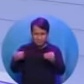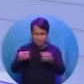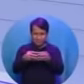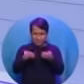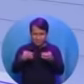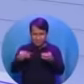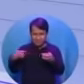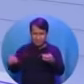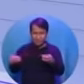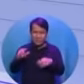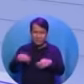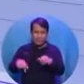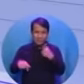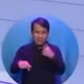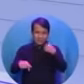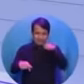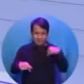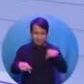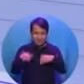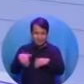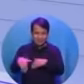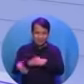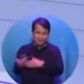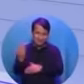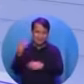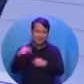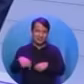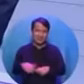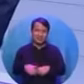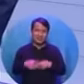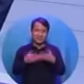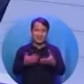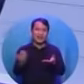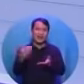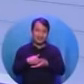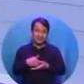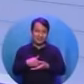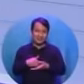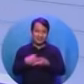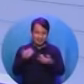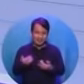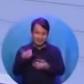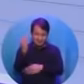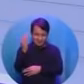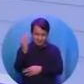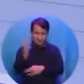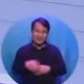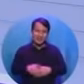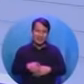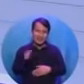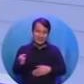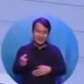Kanina umaga, longganisa din? Opo. Yun po ulit. Tapos ngayon tagal, ilong guni sa ulit?